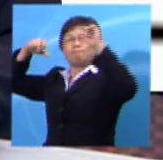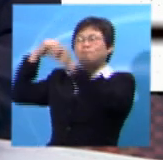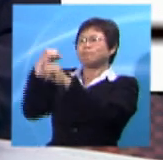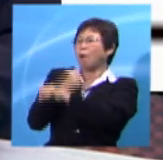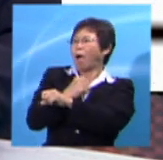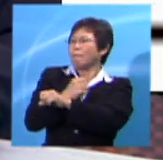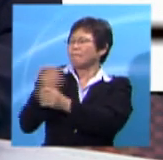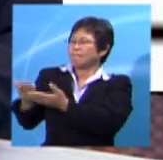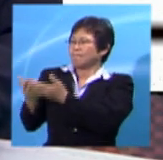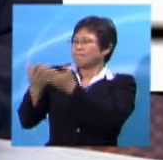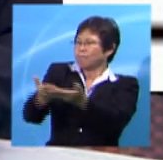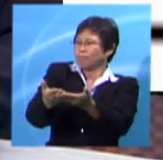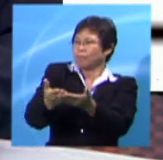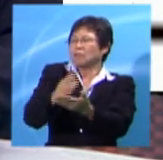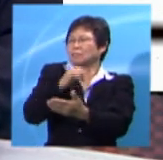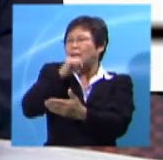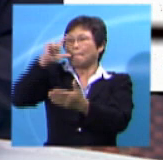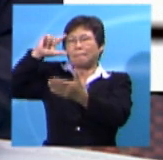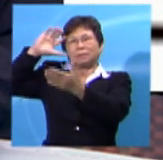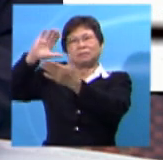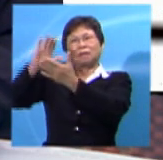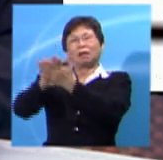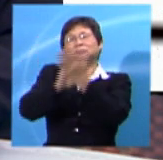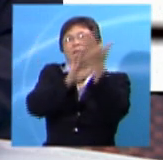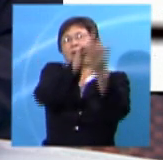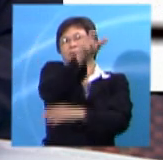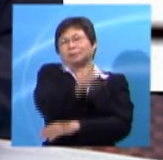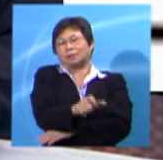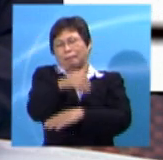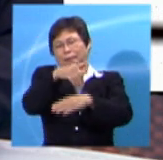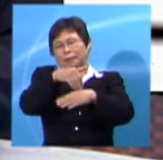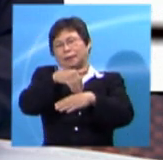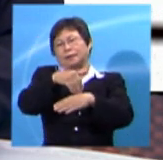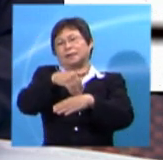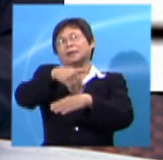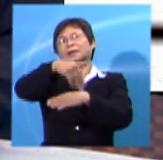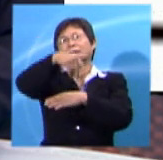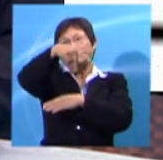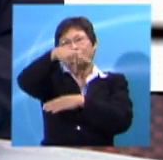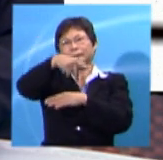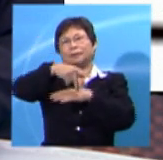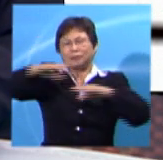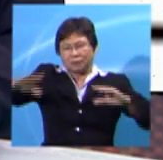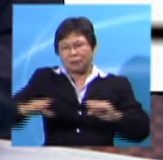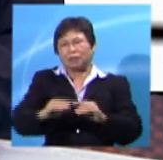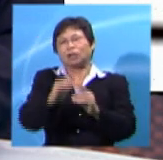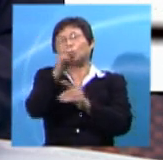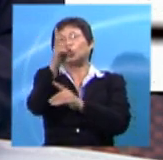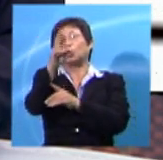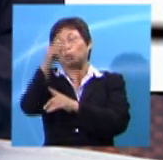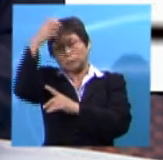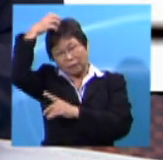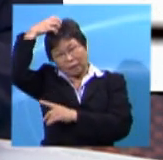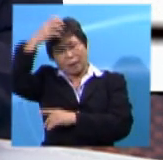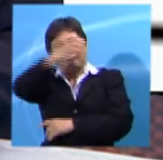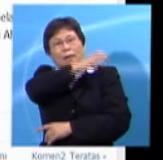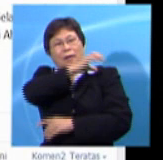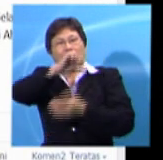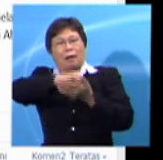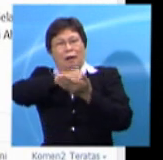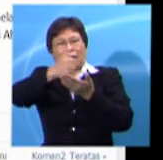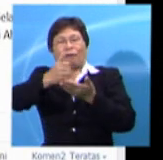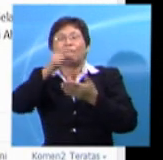supaya membentangkan usul tidak percaya terhadap beliau Pada sidang dewan undangan Negeri Dun Selangor menerusi akaun